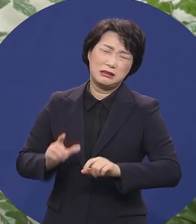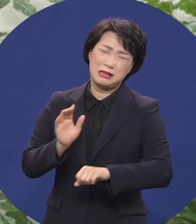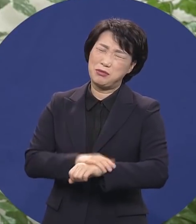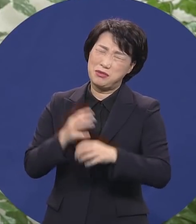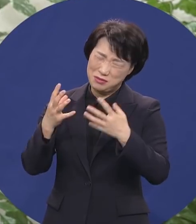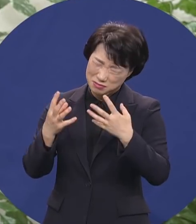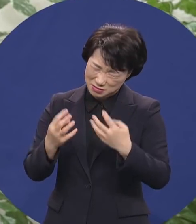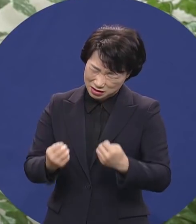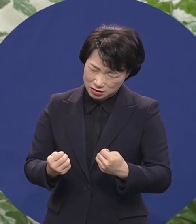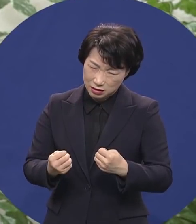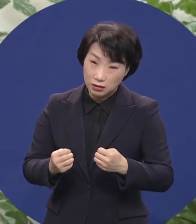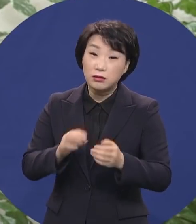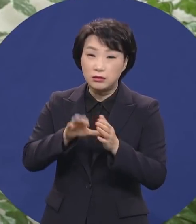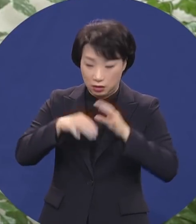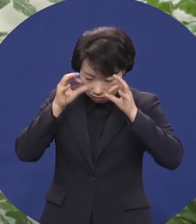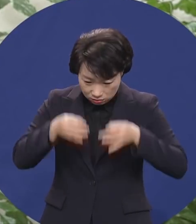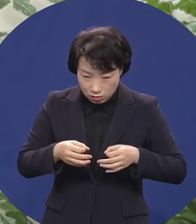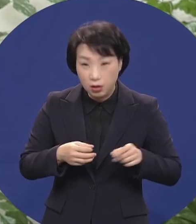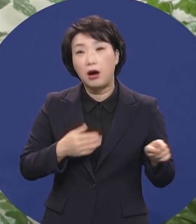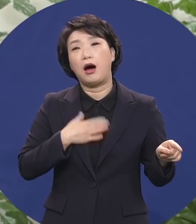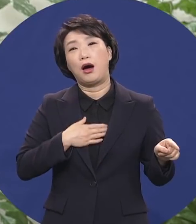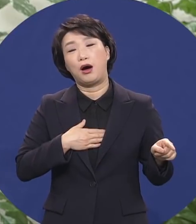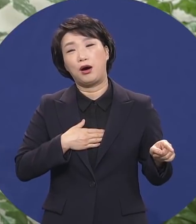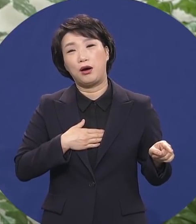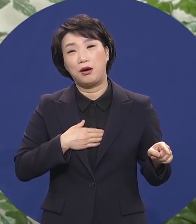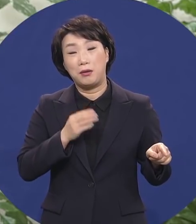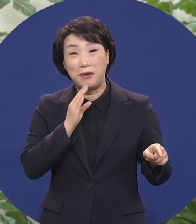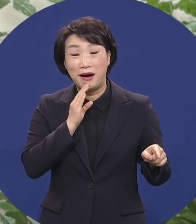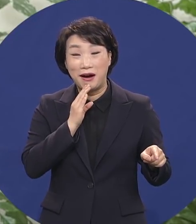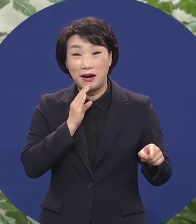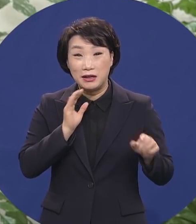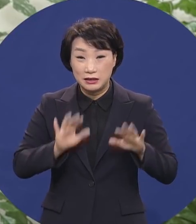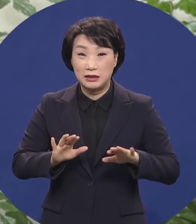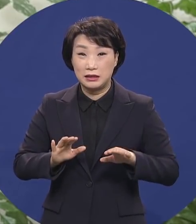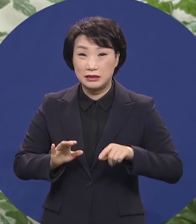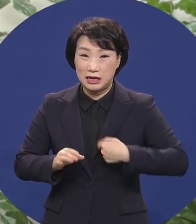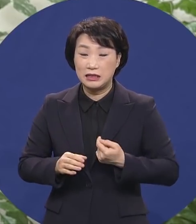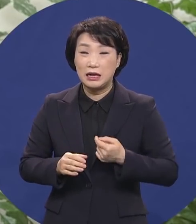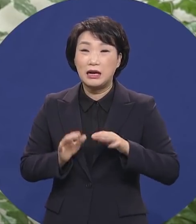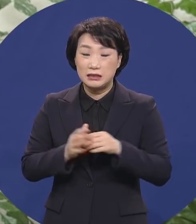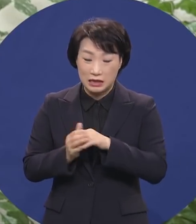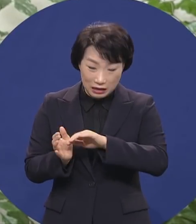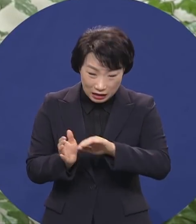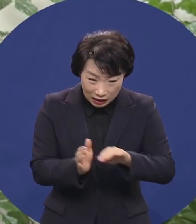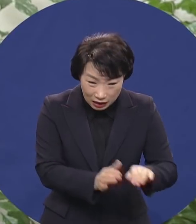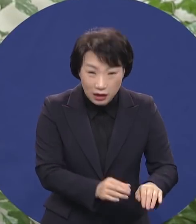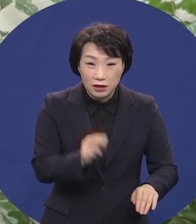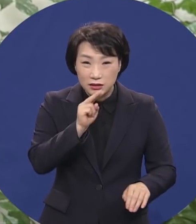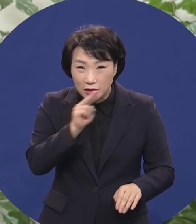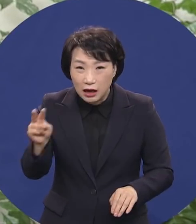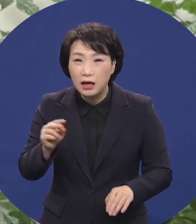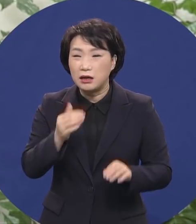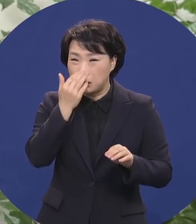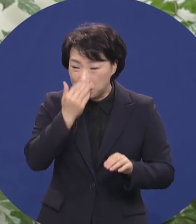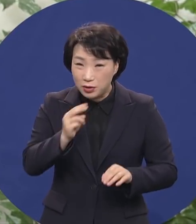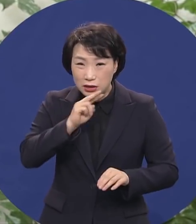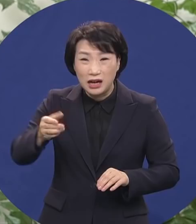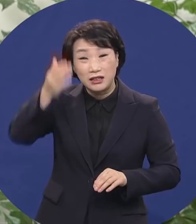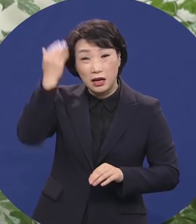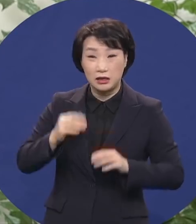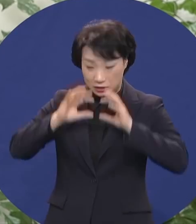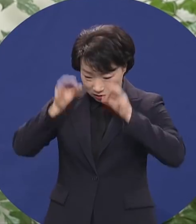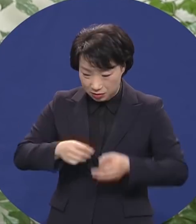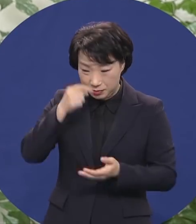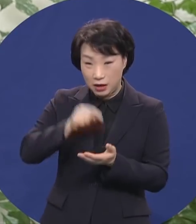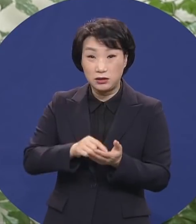살았어. 그때 다 보여. 자기가 얼마나 없어져야 과거 내가 보이느냐 그 말이야. 아직도